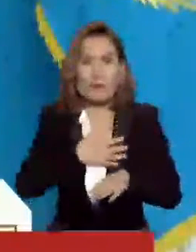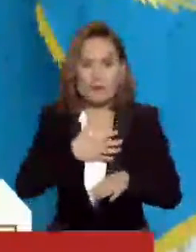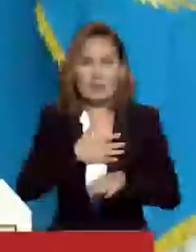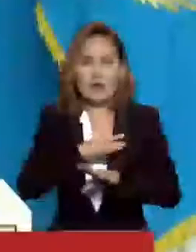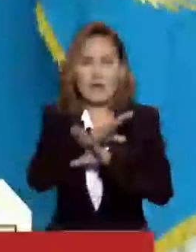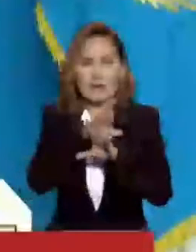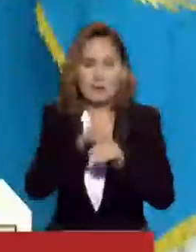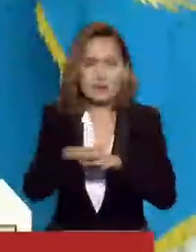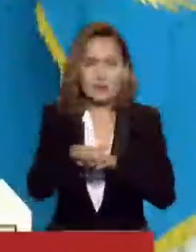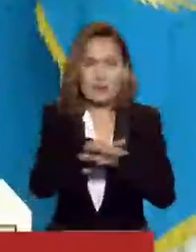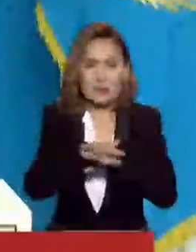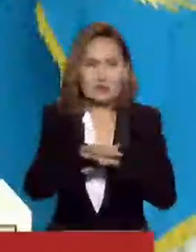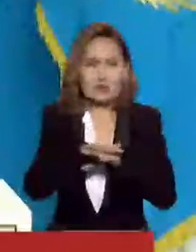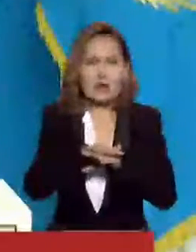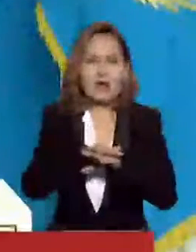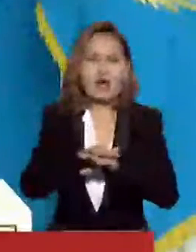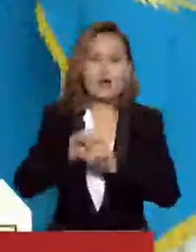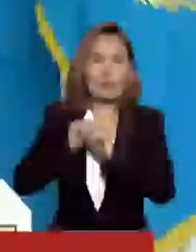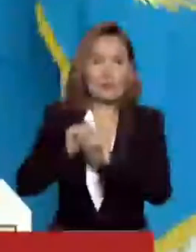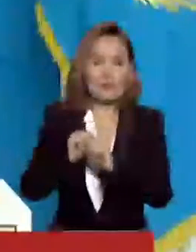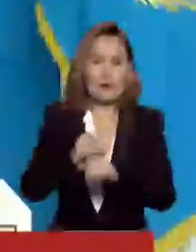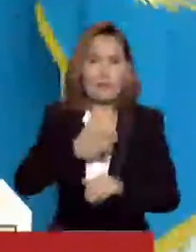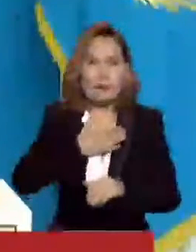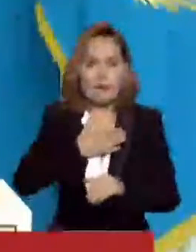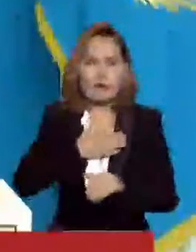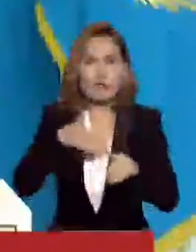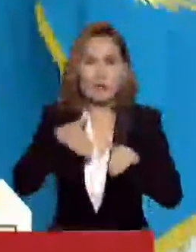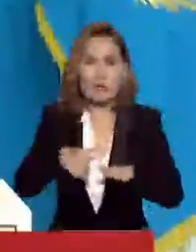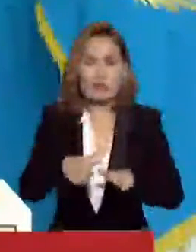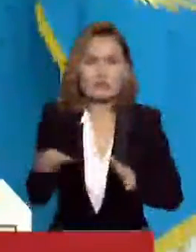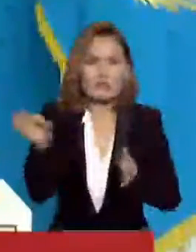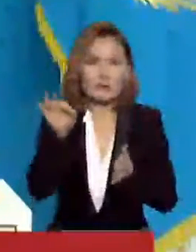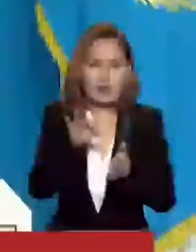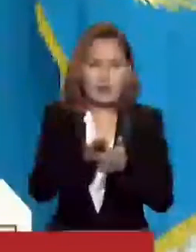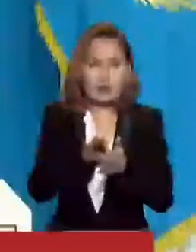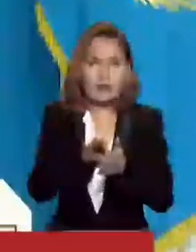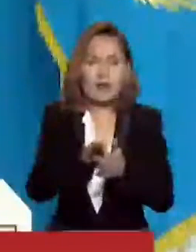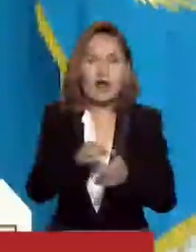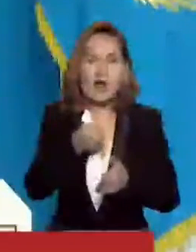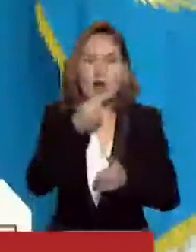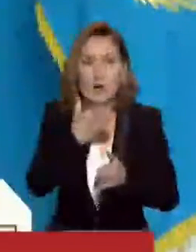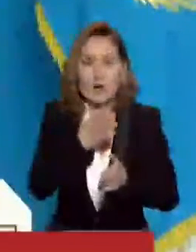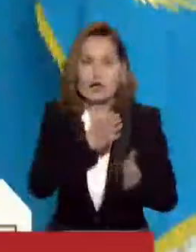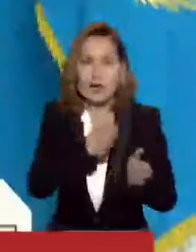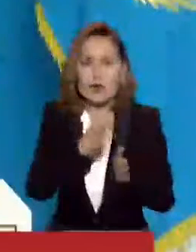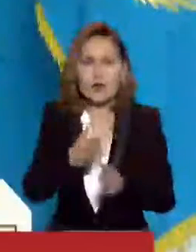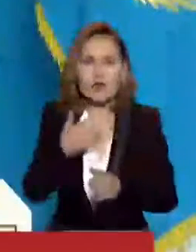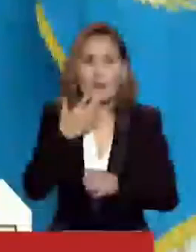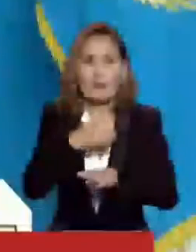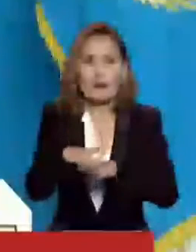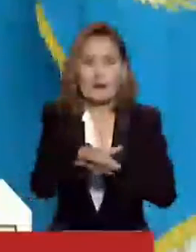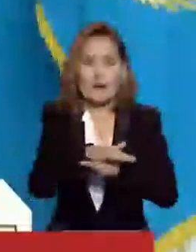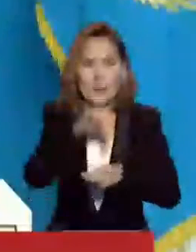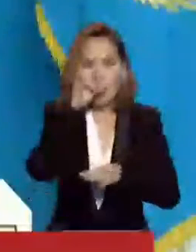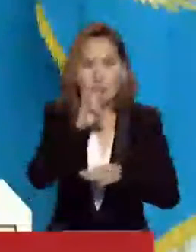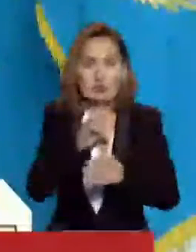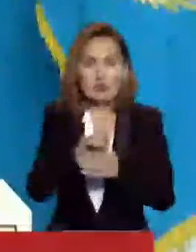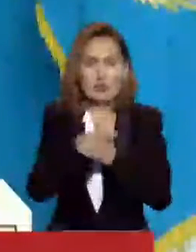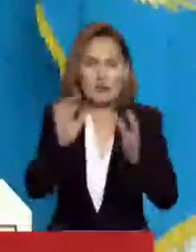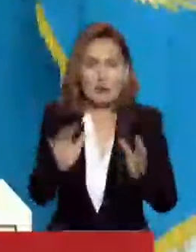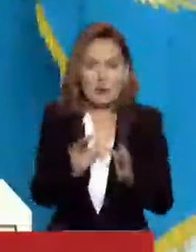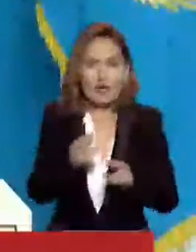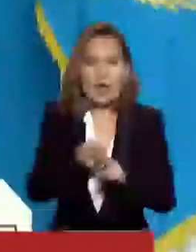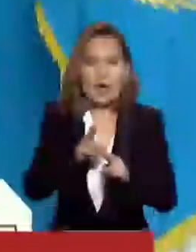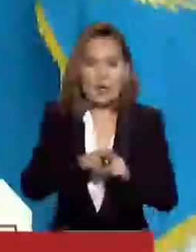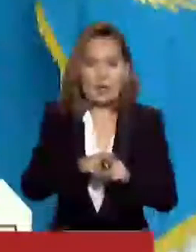целостности Казахстана. Принятые мною меры нацелены на благополучие многонационального Казахстана. Но эти